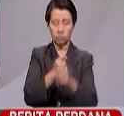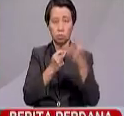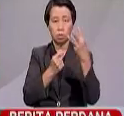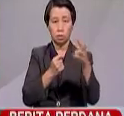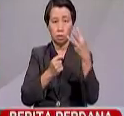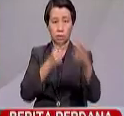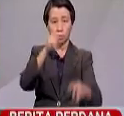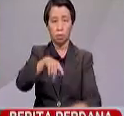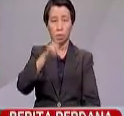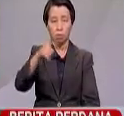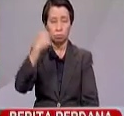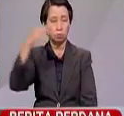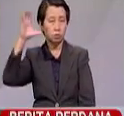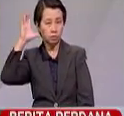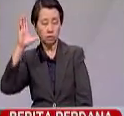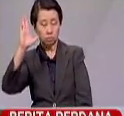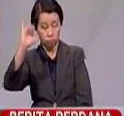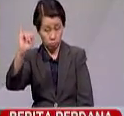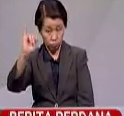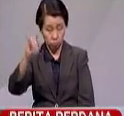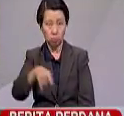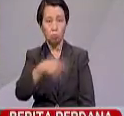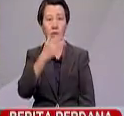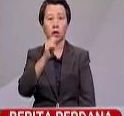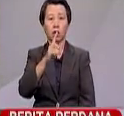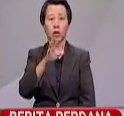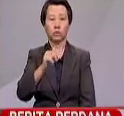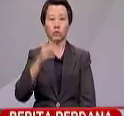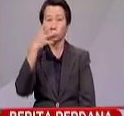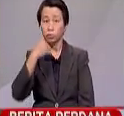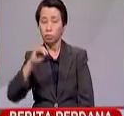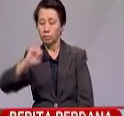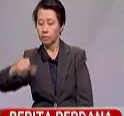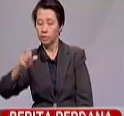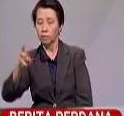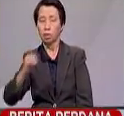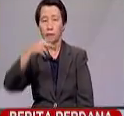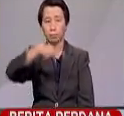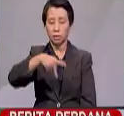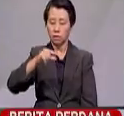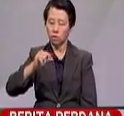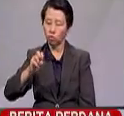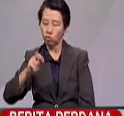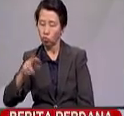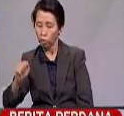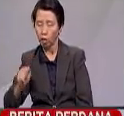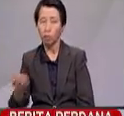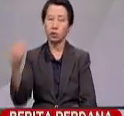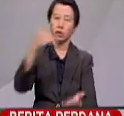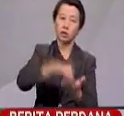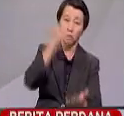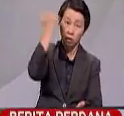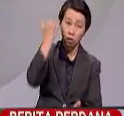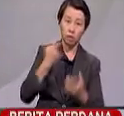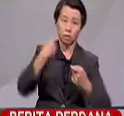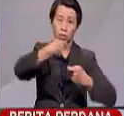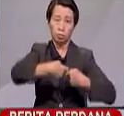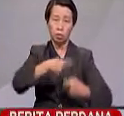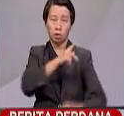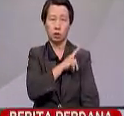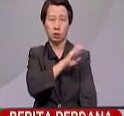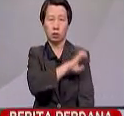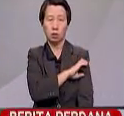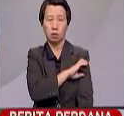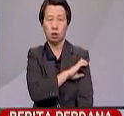16 Januari untuk pendengaran jaminan terhadap Adun Seremban Jaya P. Gunasekaran. Manakala sebutan semula kes membabitkan Ketua